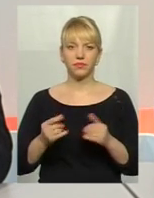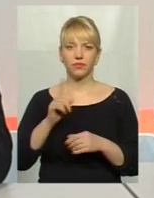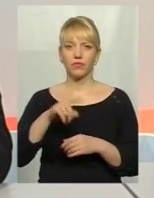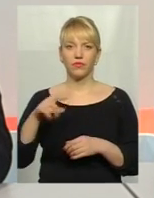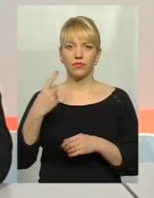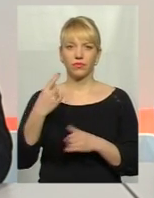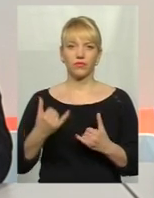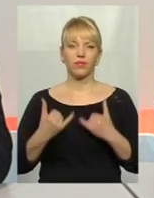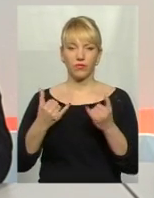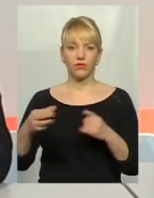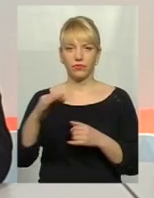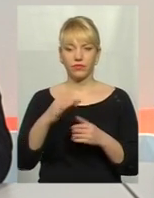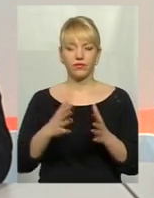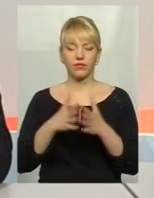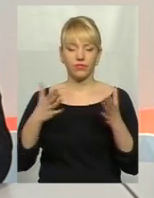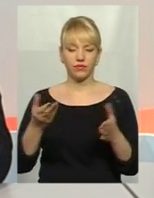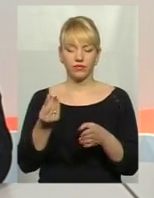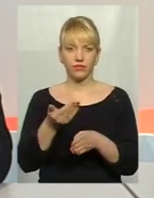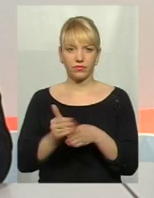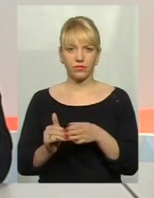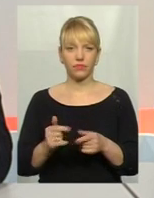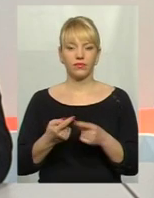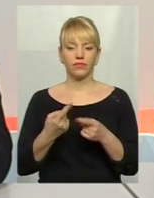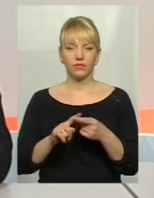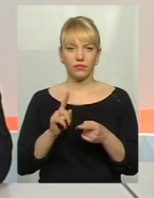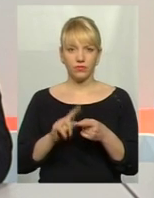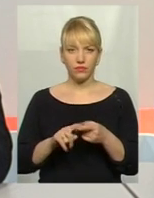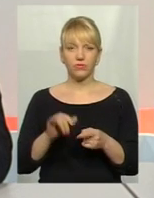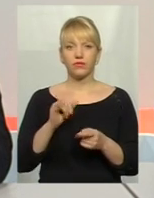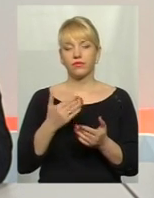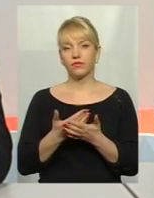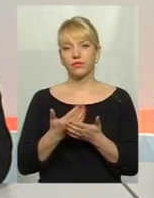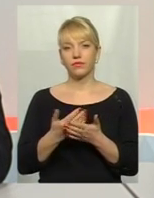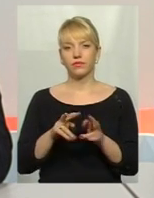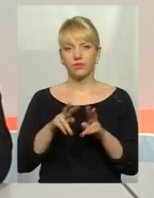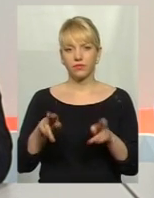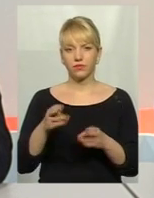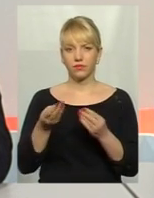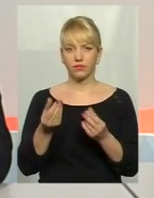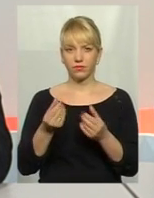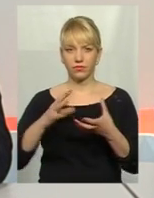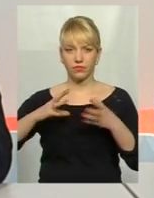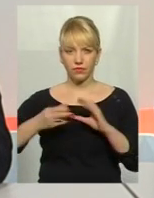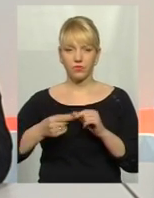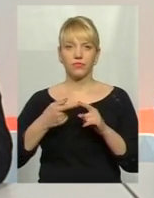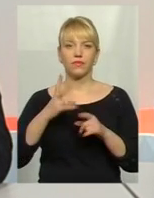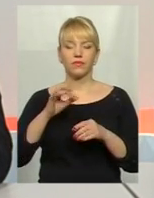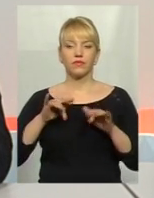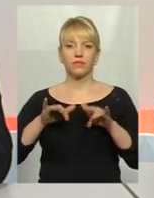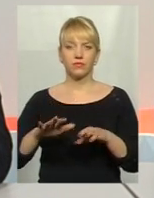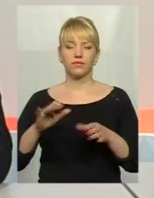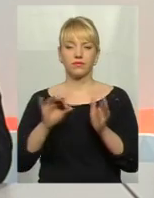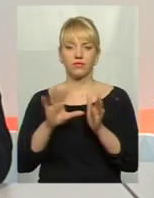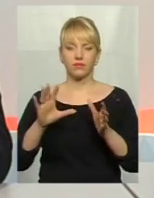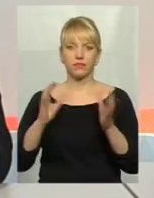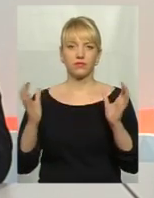області. Тому дуже велика частина пішла на це. І десь приблизно рівно така сама сума пішла на заходи з енергозбереження. Тобто